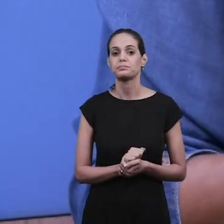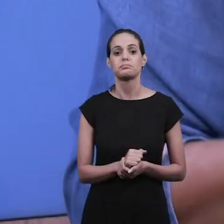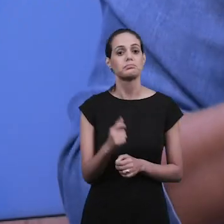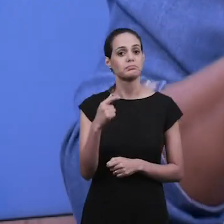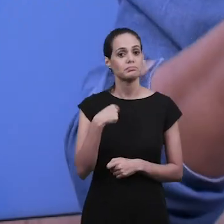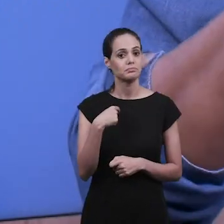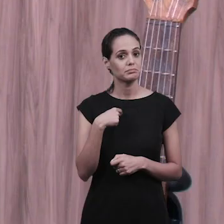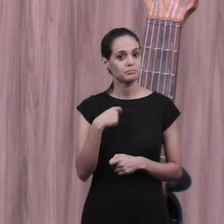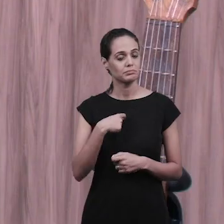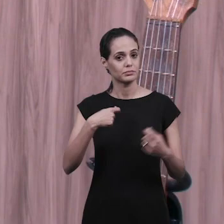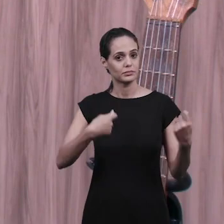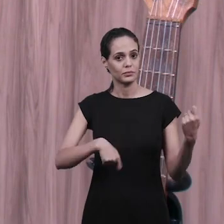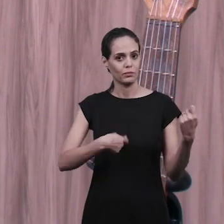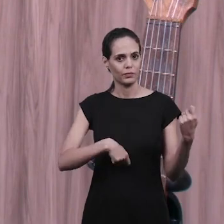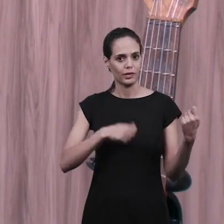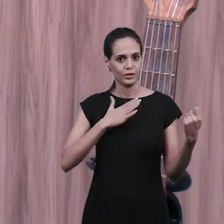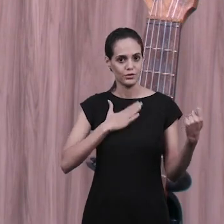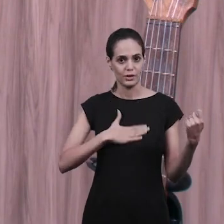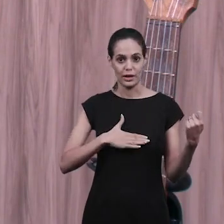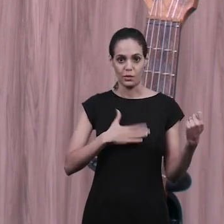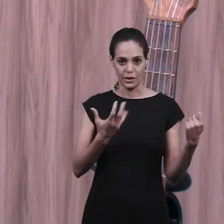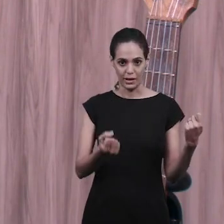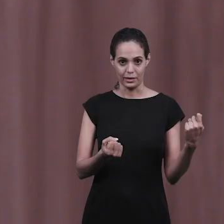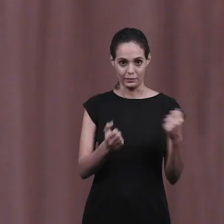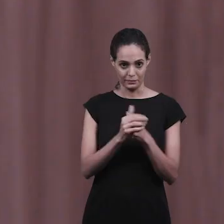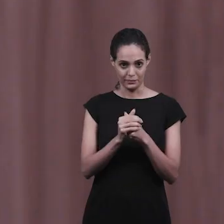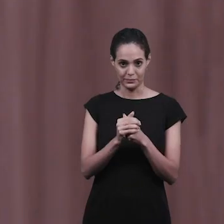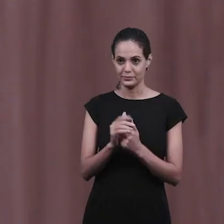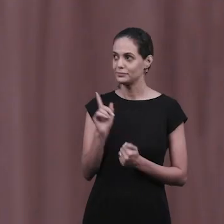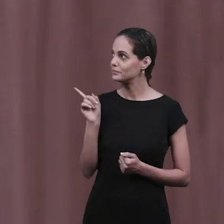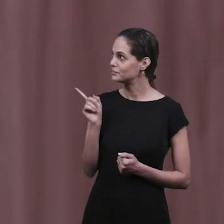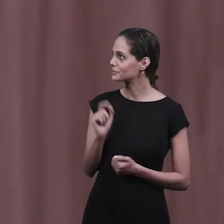jouer cette première fois doucement. Amen.